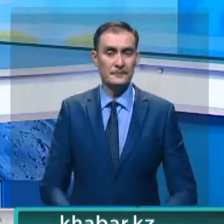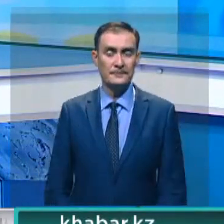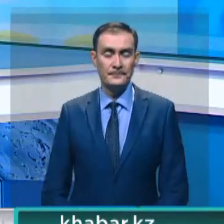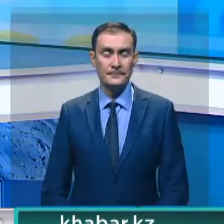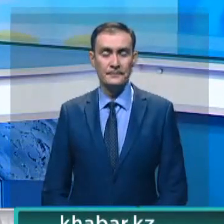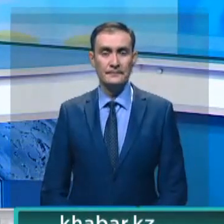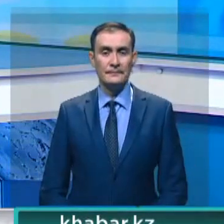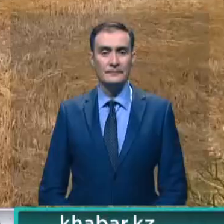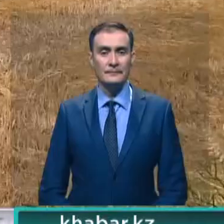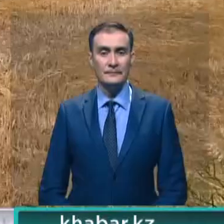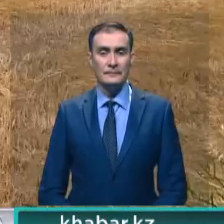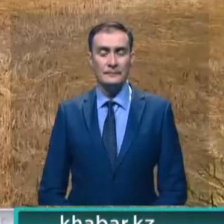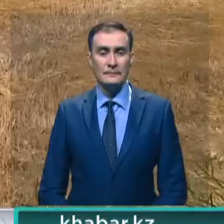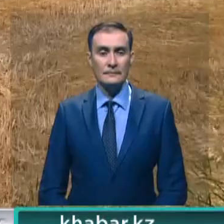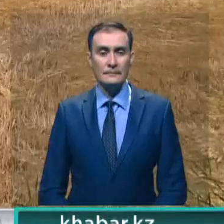Алмаз-Каза.